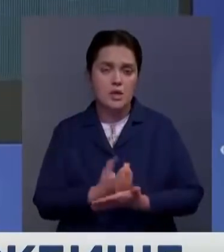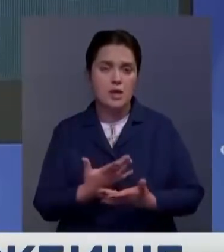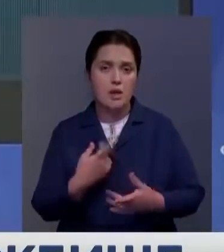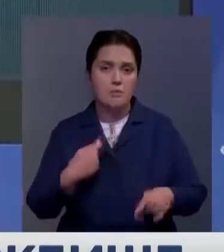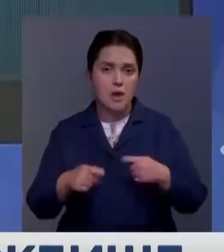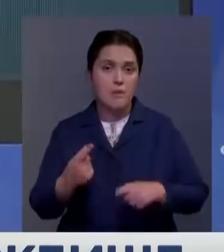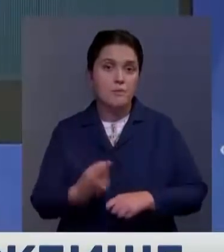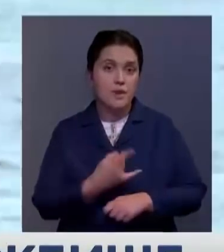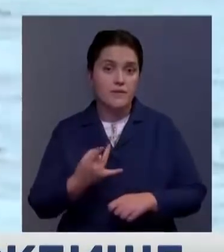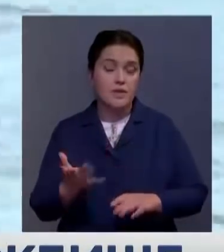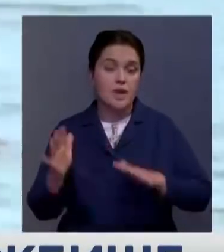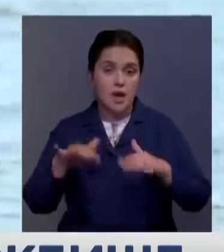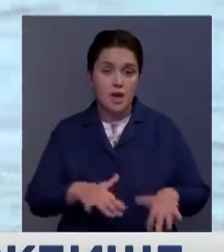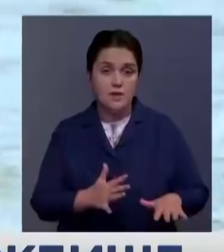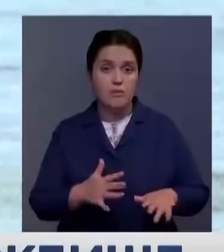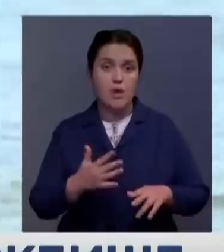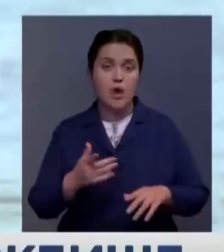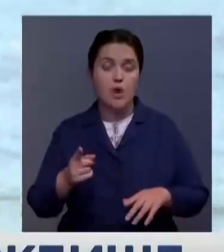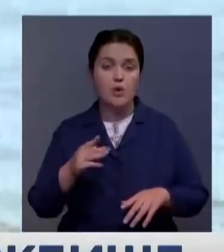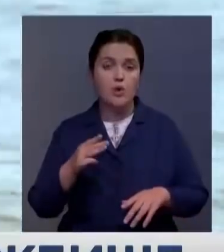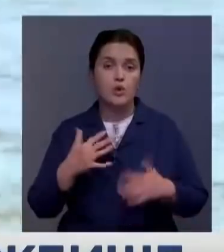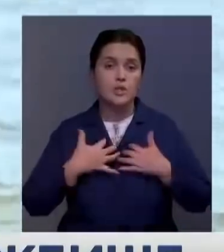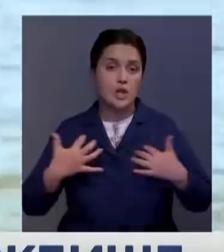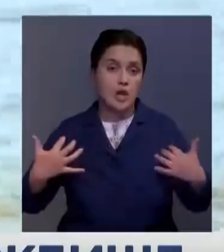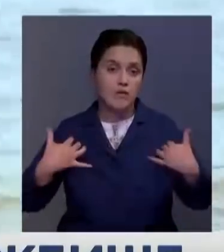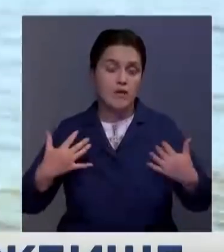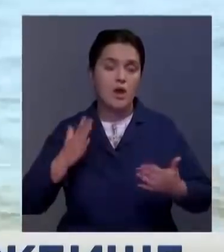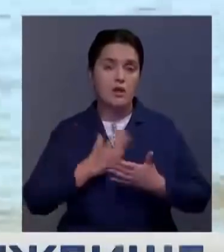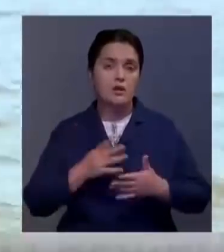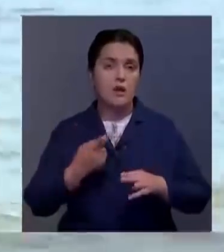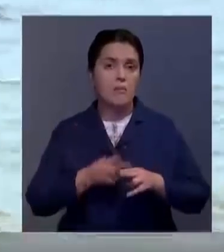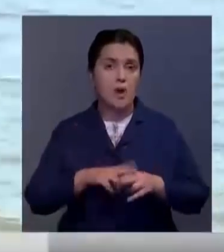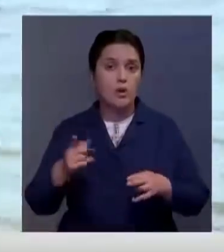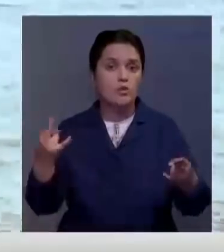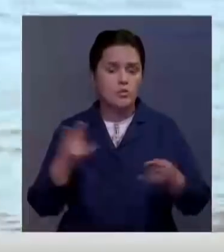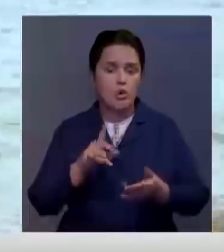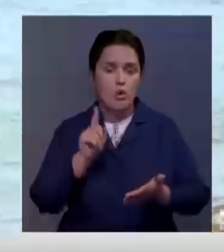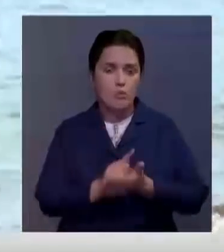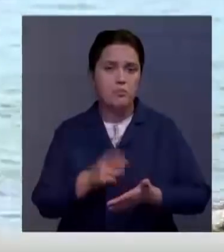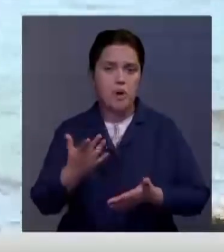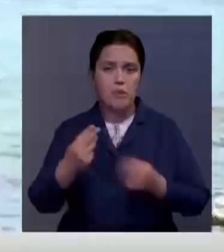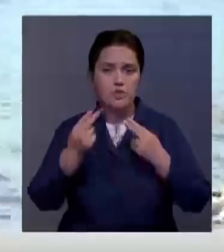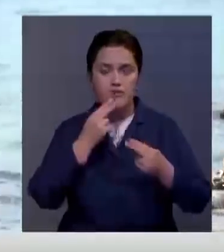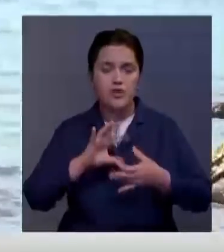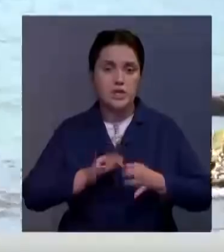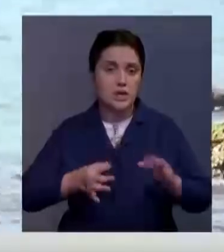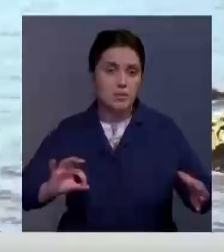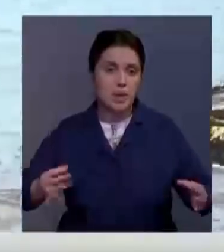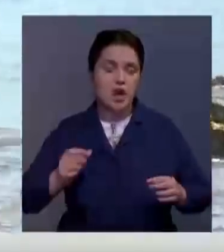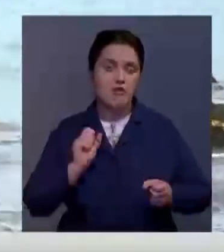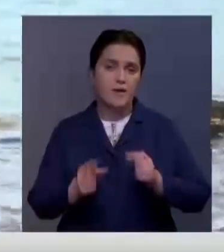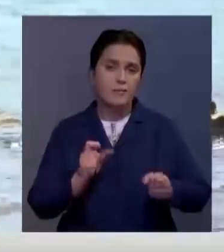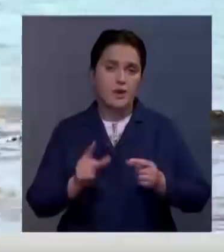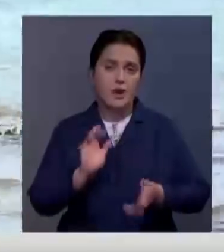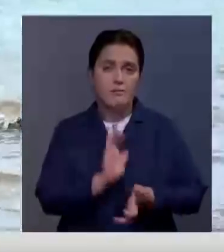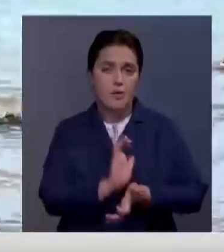впервые в Каспийском море. Каспийский тюлень является замыкающим звеном пищевой цепи, говорят экологи. Выброшенный в море мусор может также